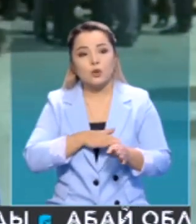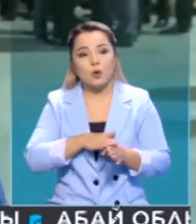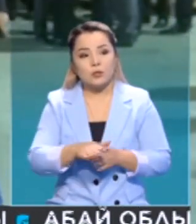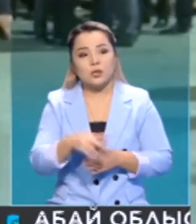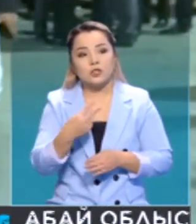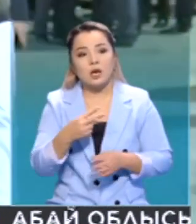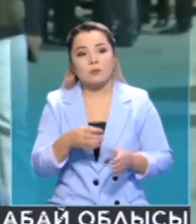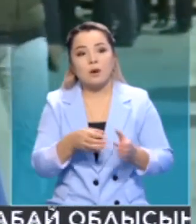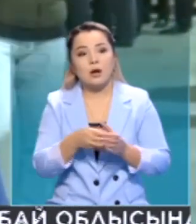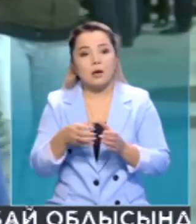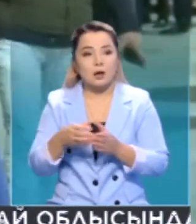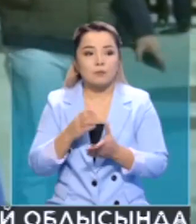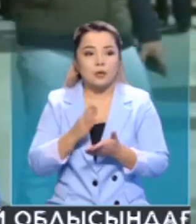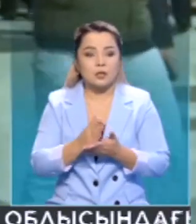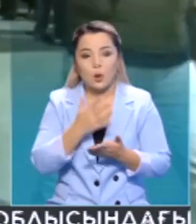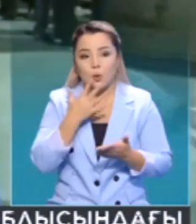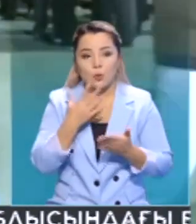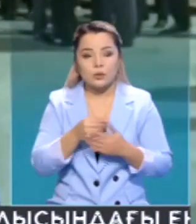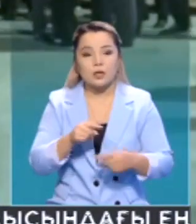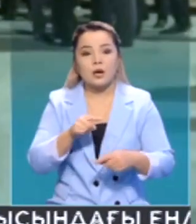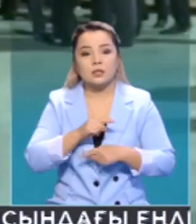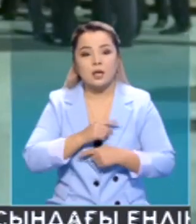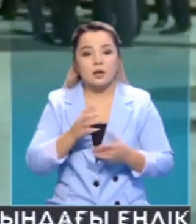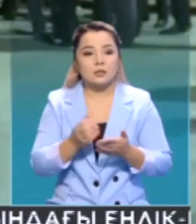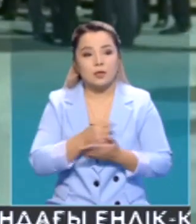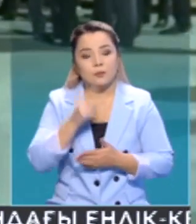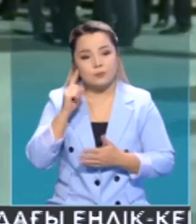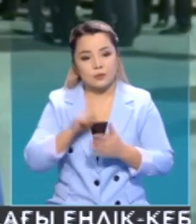20 командамыз кем дегенде өз мәресіне жетеді деген